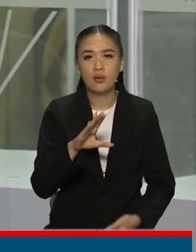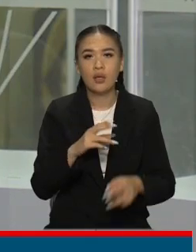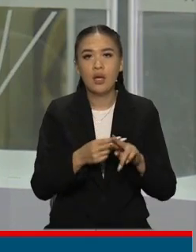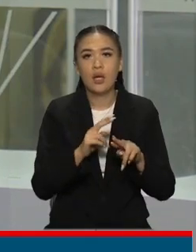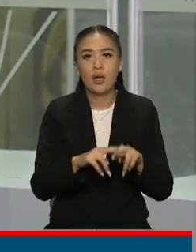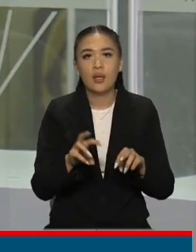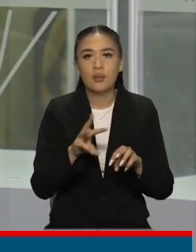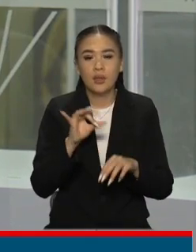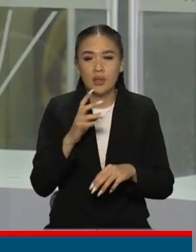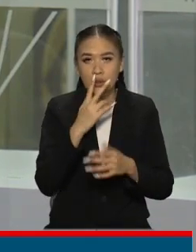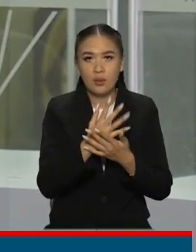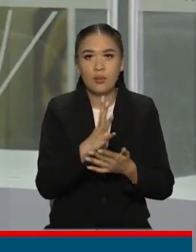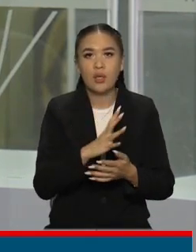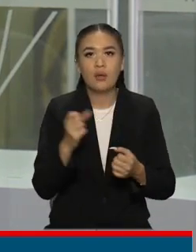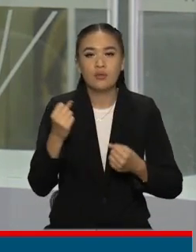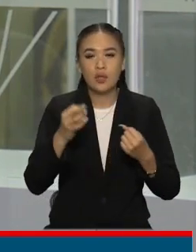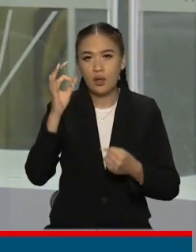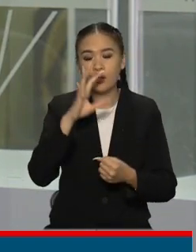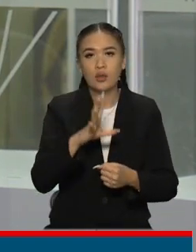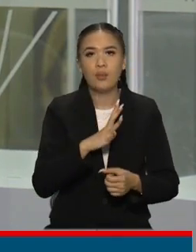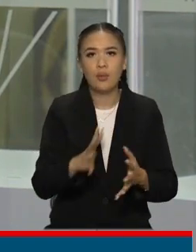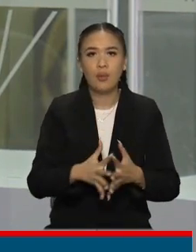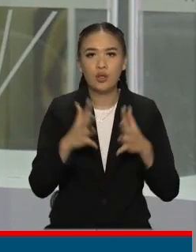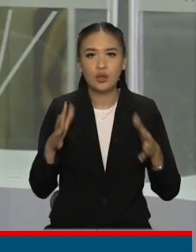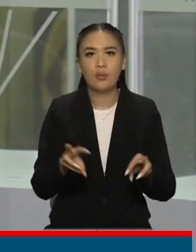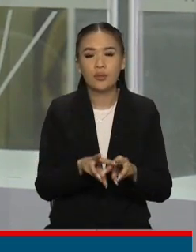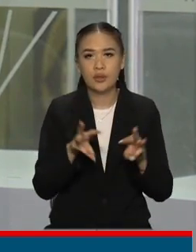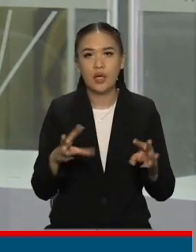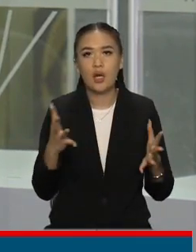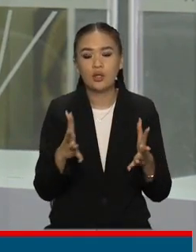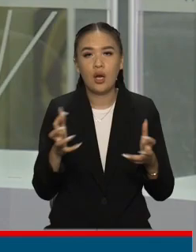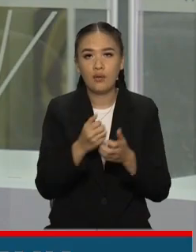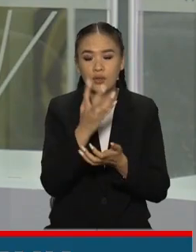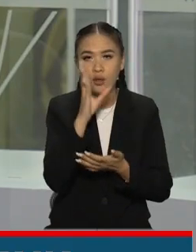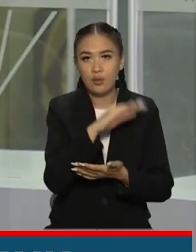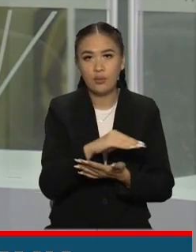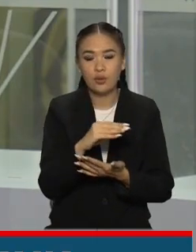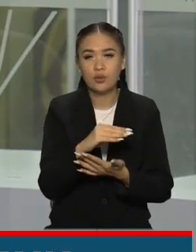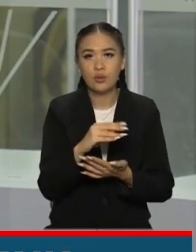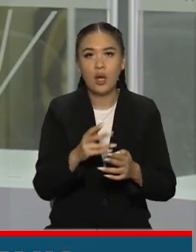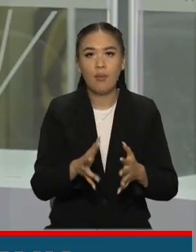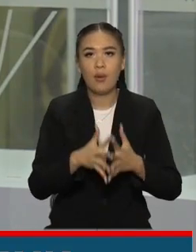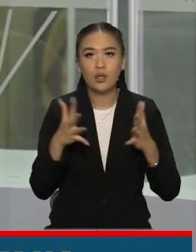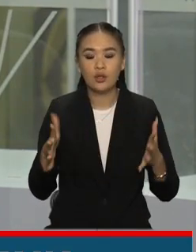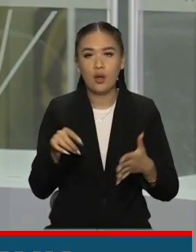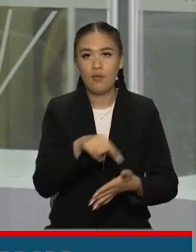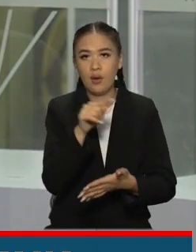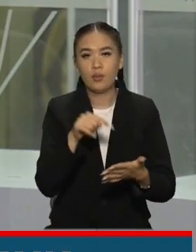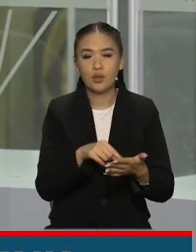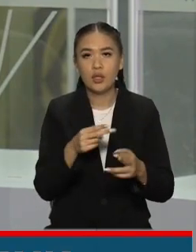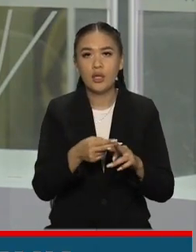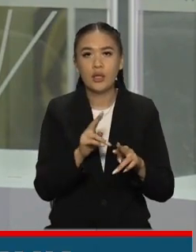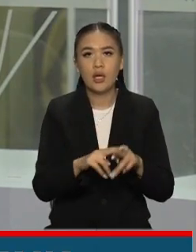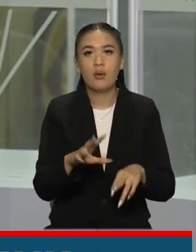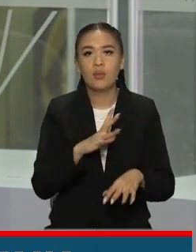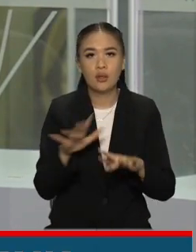дорог был на третьем плане. То есть большое министерство, которое охватывает большой спектр вопросов, превратился в